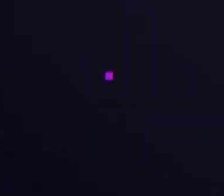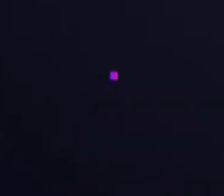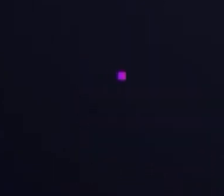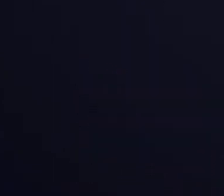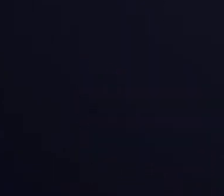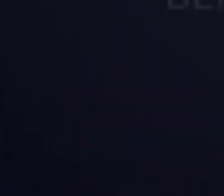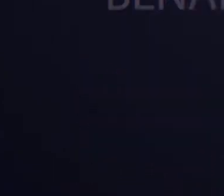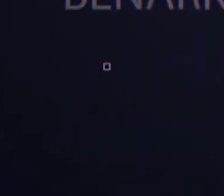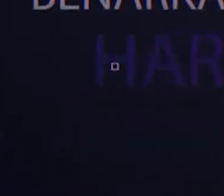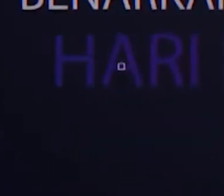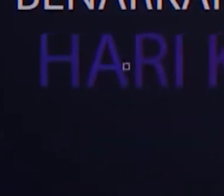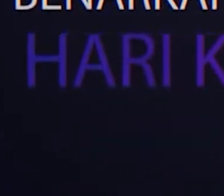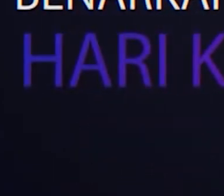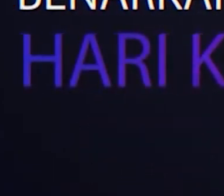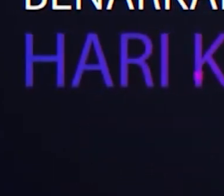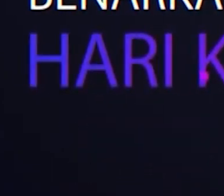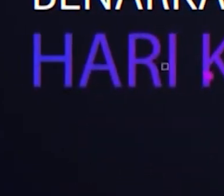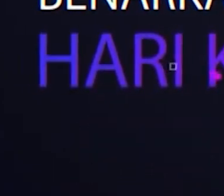suhu